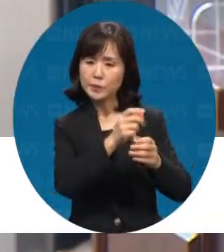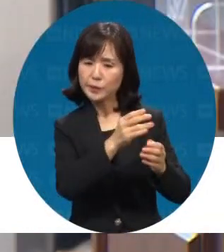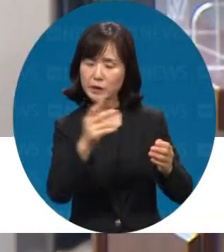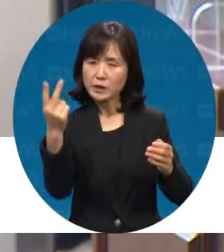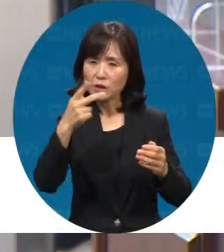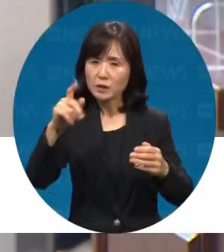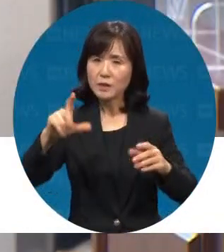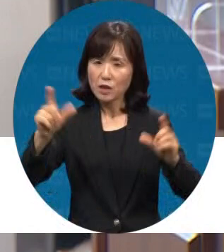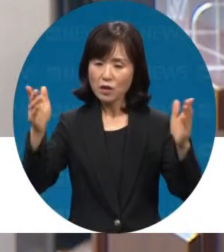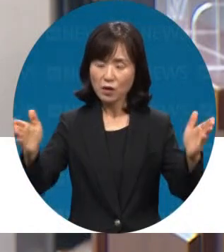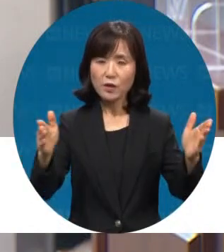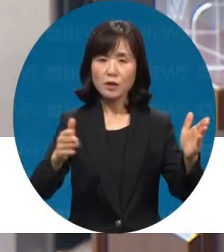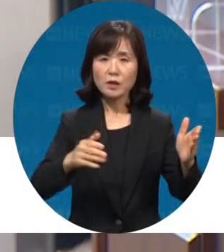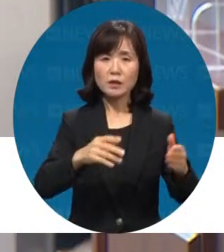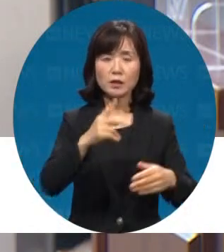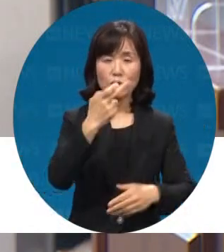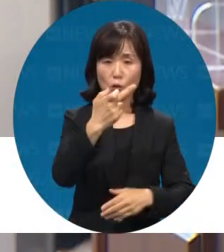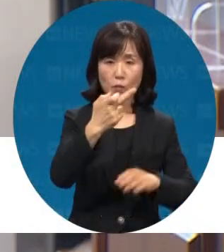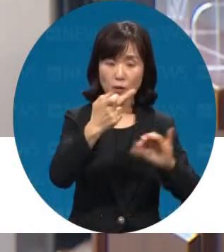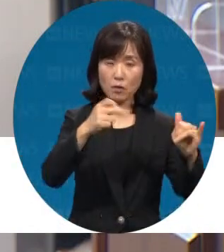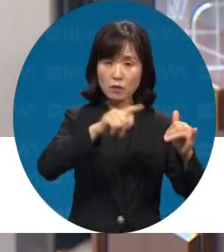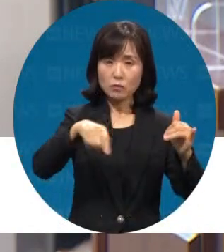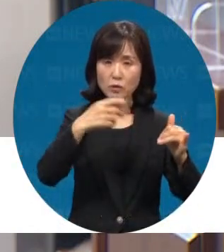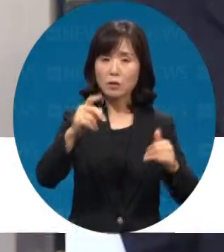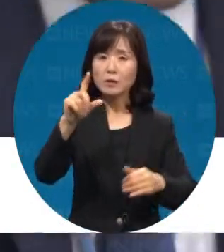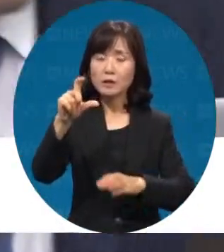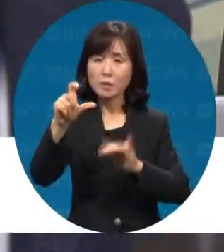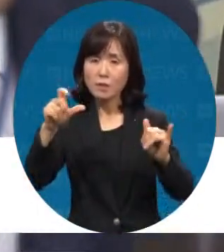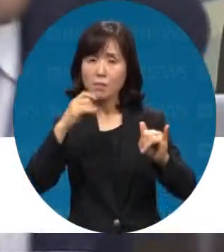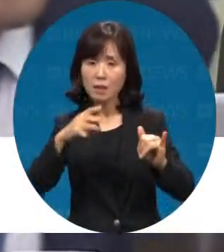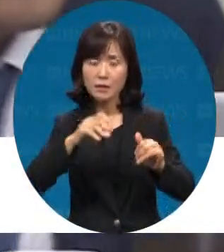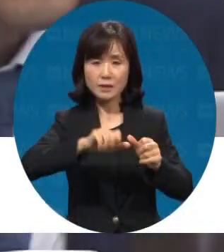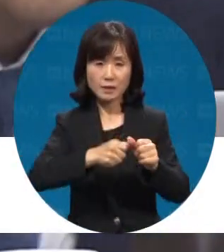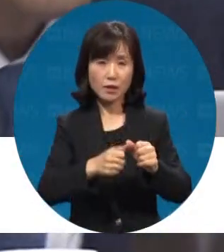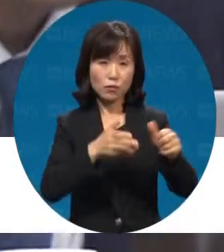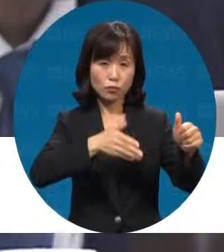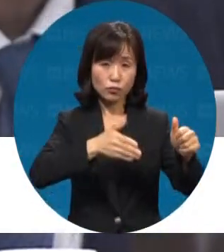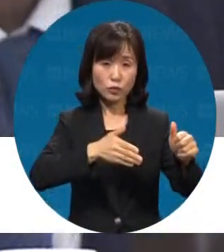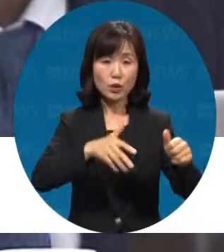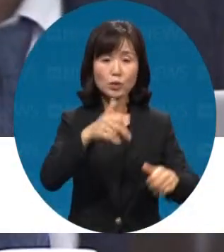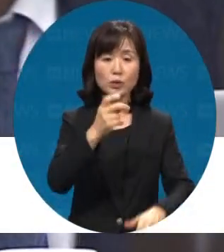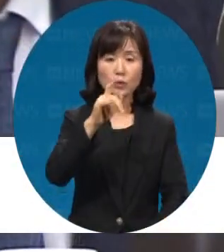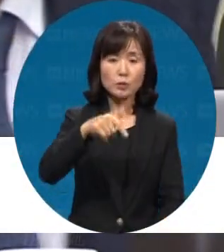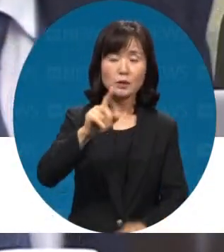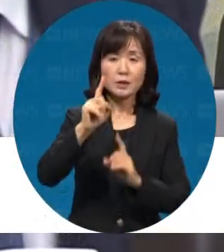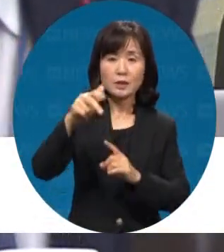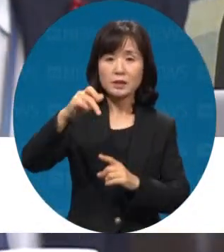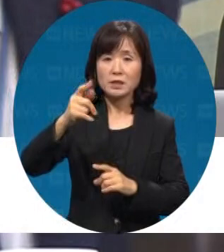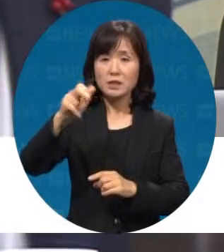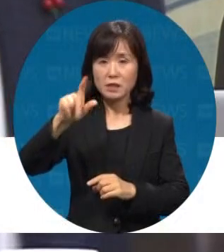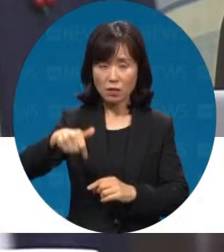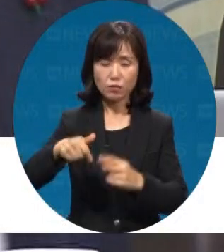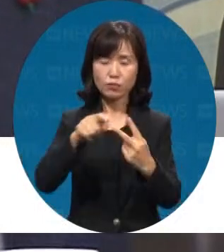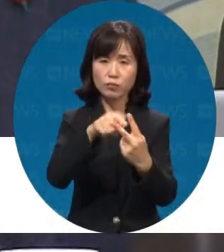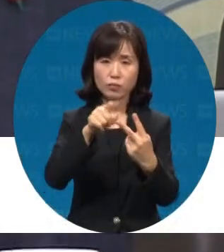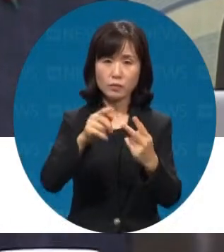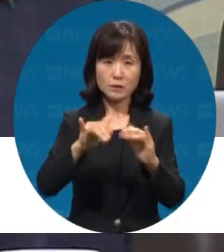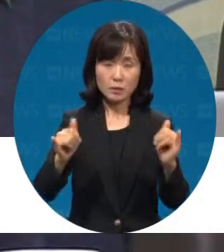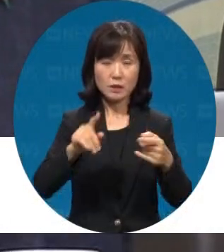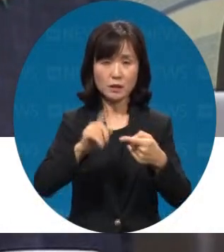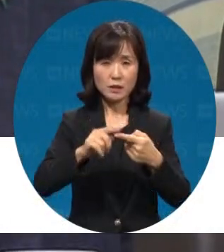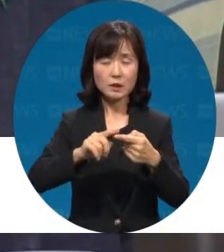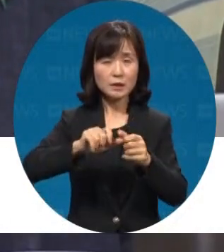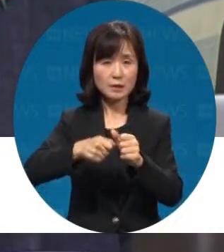가운데 15명에 대해서는 징계를 요구했지만 조국 전 법무부 장관과 이진석 전 청와대 국정 상황실장 에